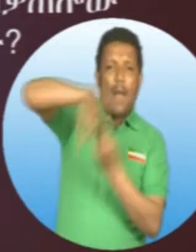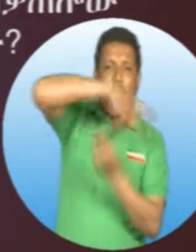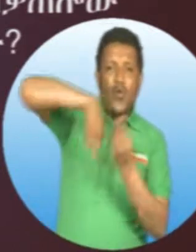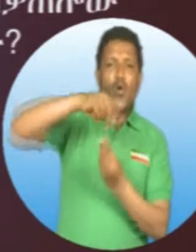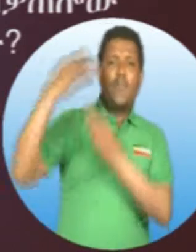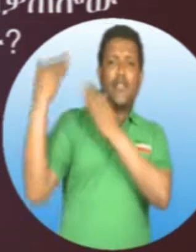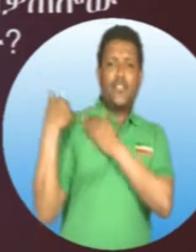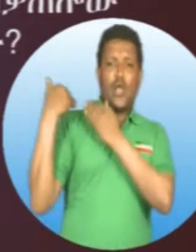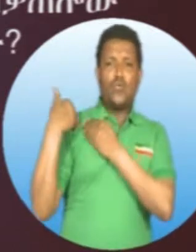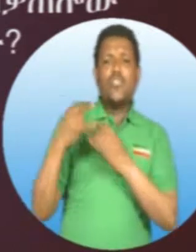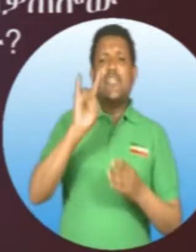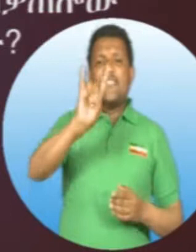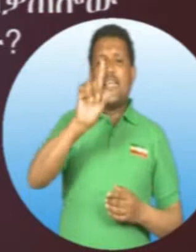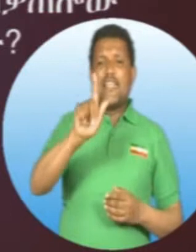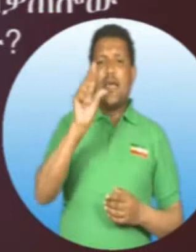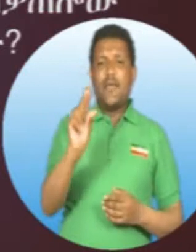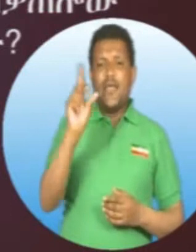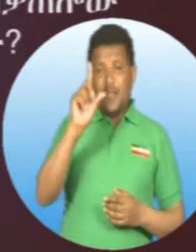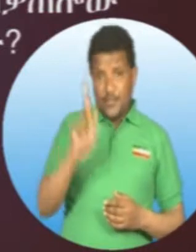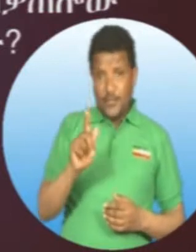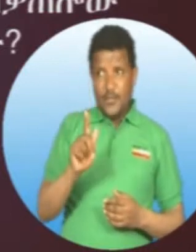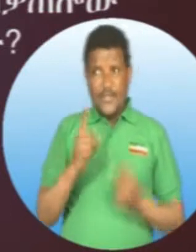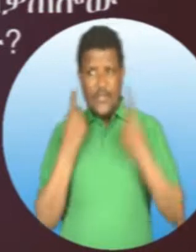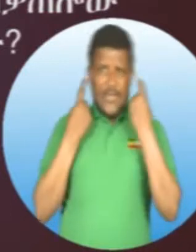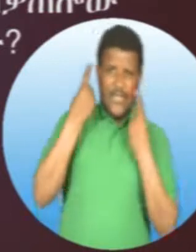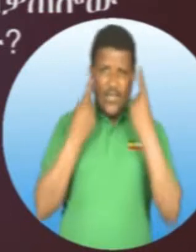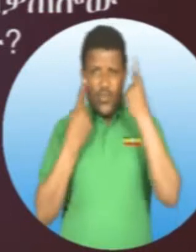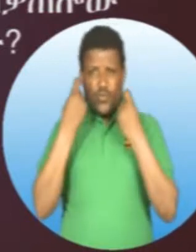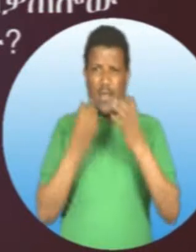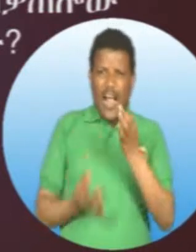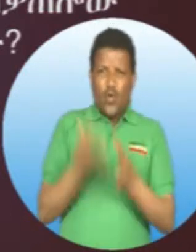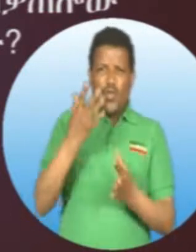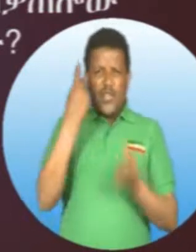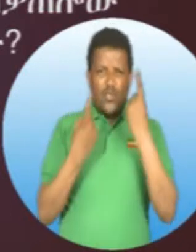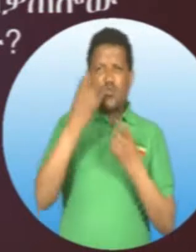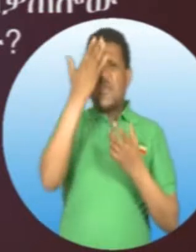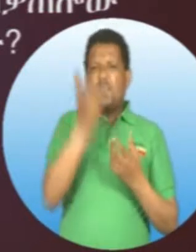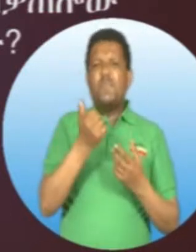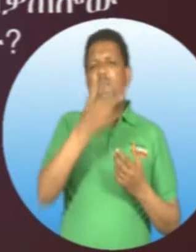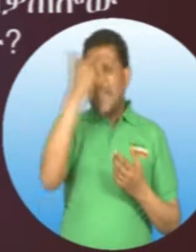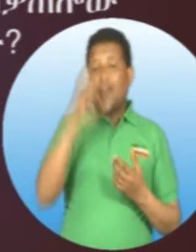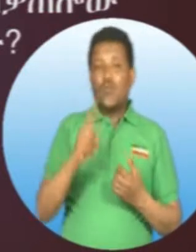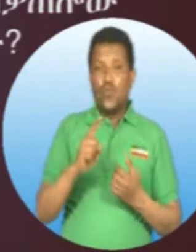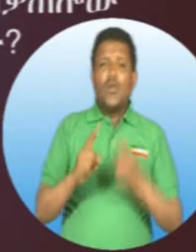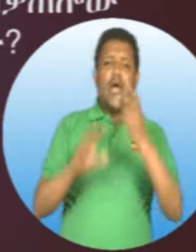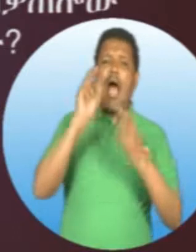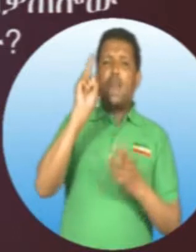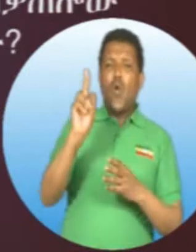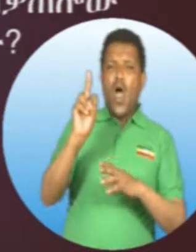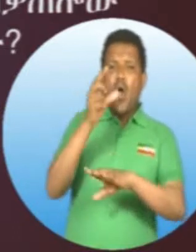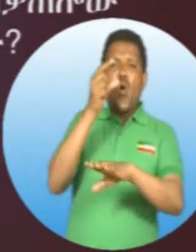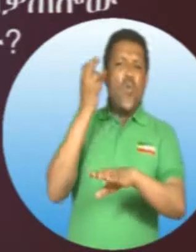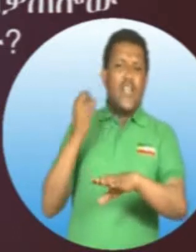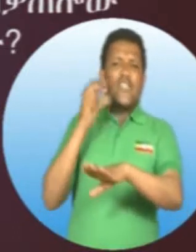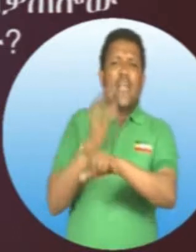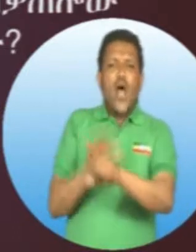ነው? ለ የአካባቢው ባለስልጣኖች ዘነበን በቃጠሎ የጠረጠሩት ከምን ተነስተው